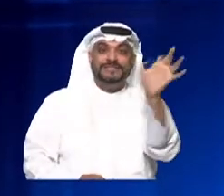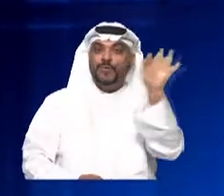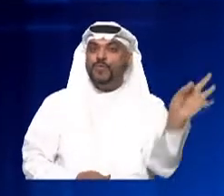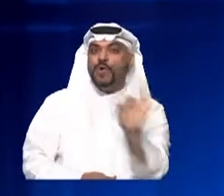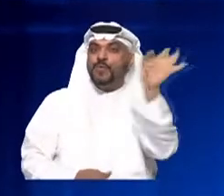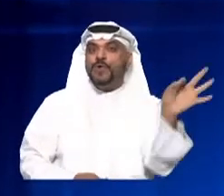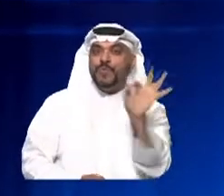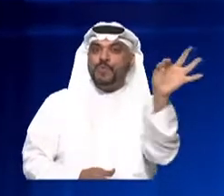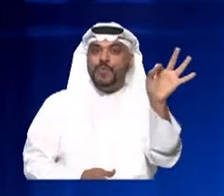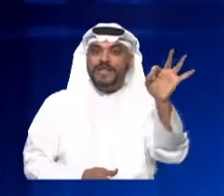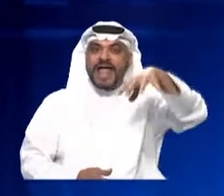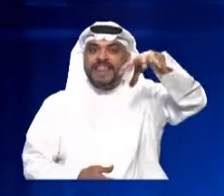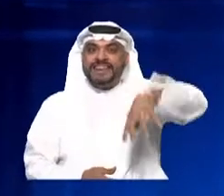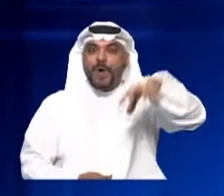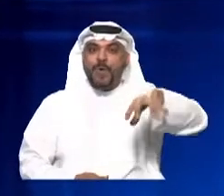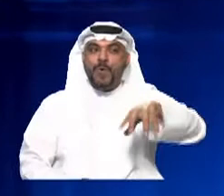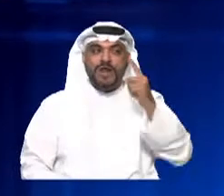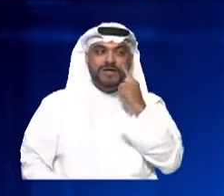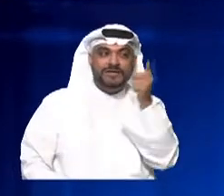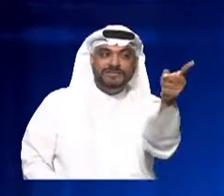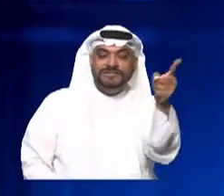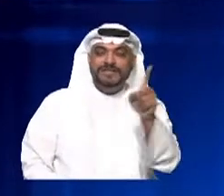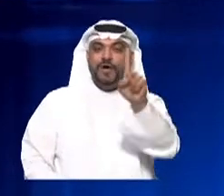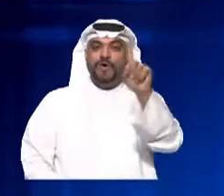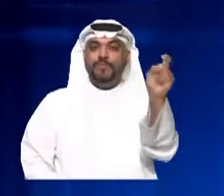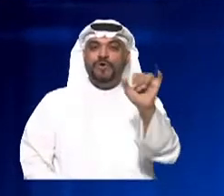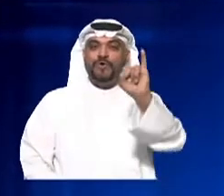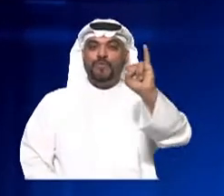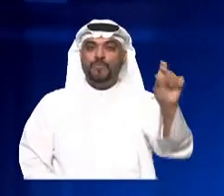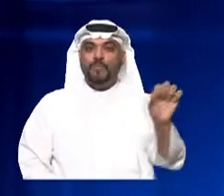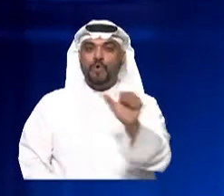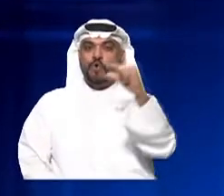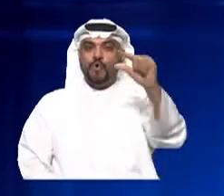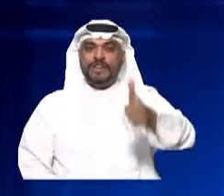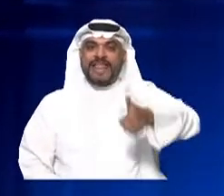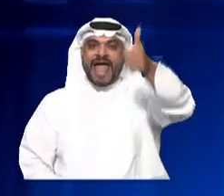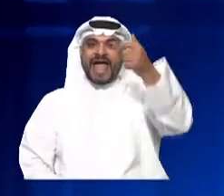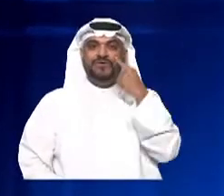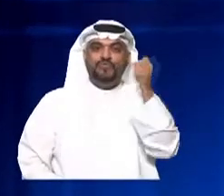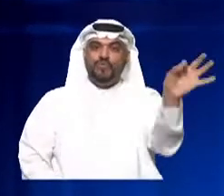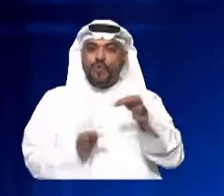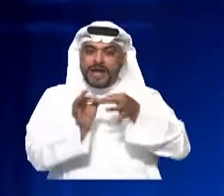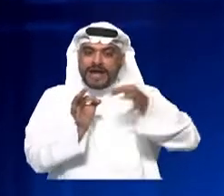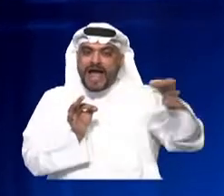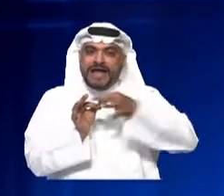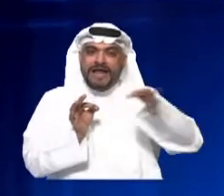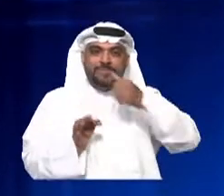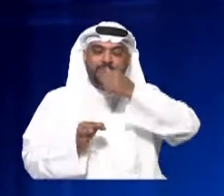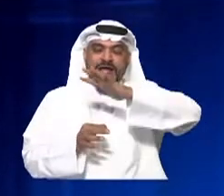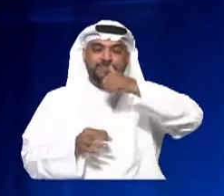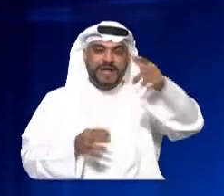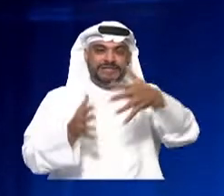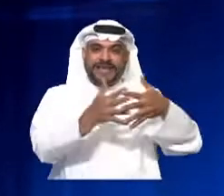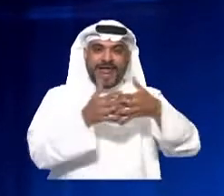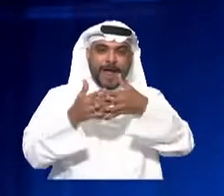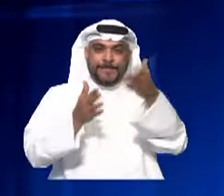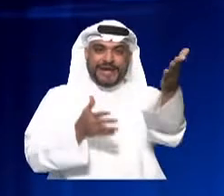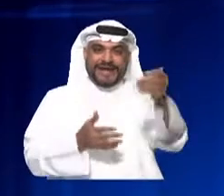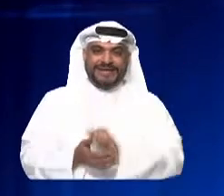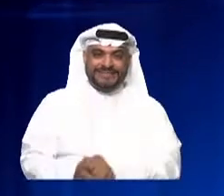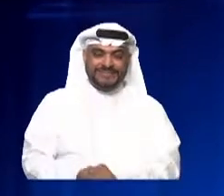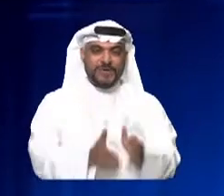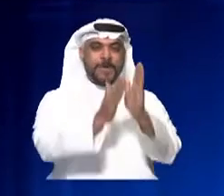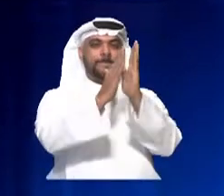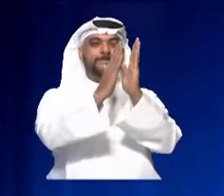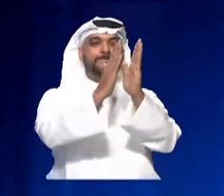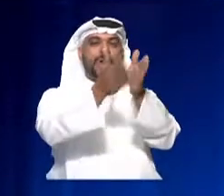إلى فخامة السير رودني ويليامز حاكم عام أنتيغوا وبربودا الصديقة. عبر فيها سموه حفظه الله عن